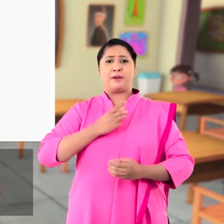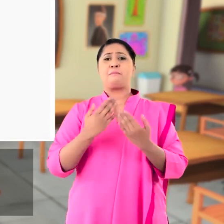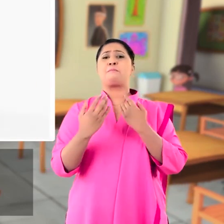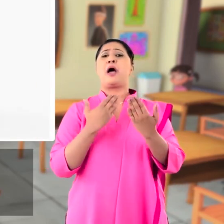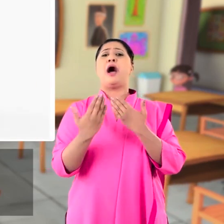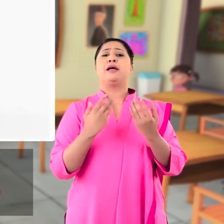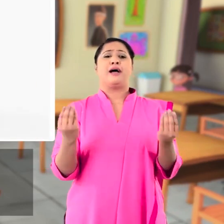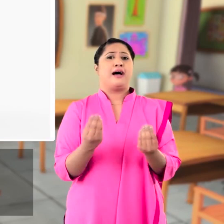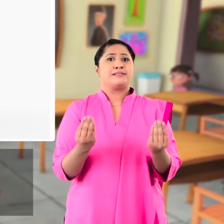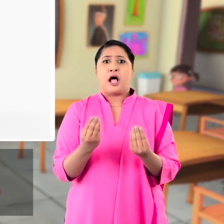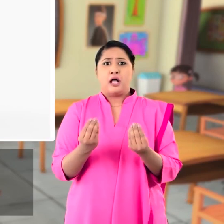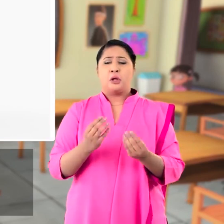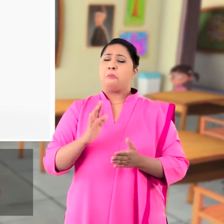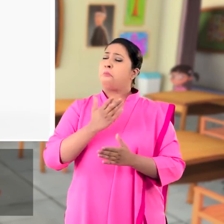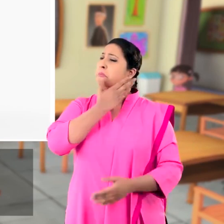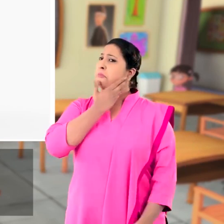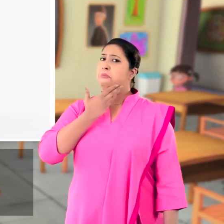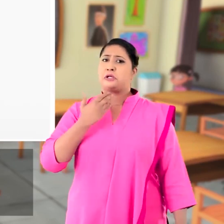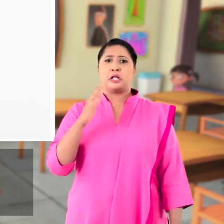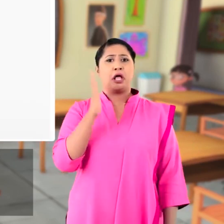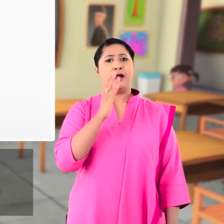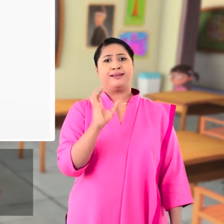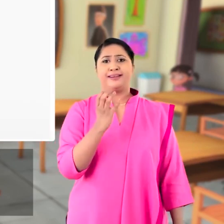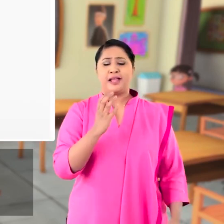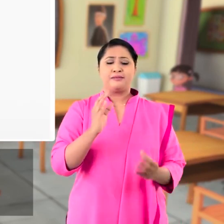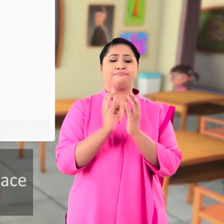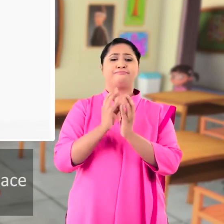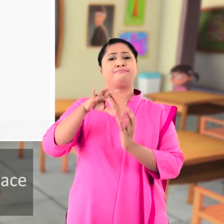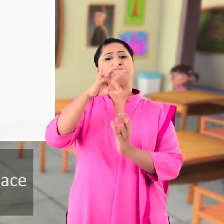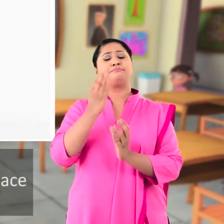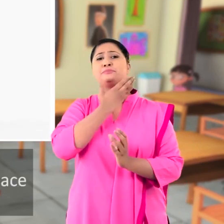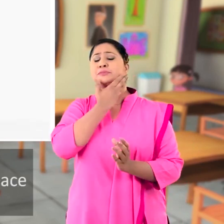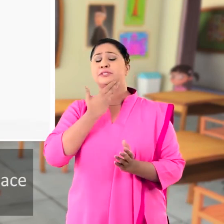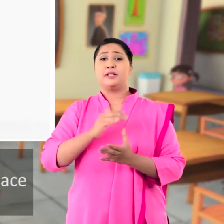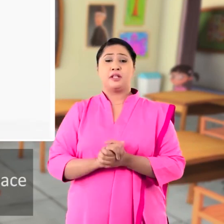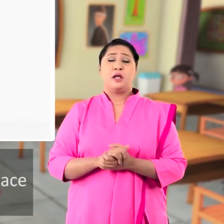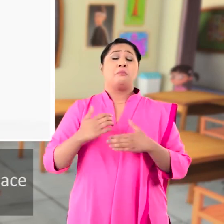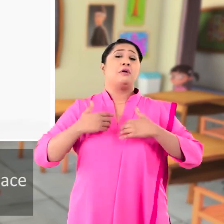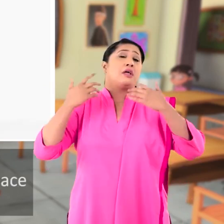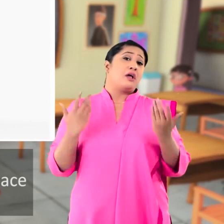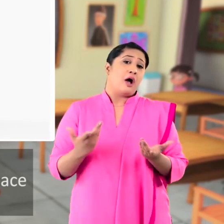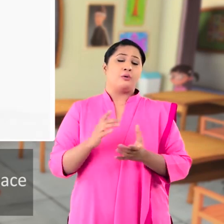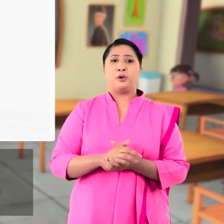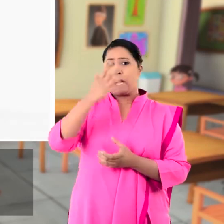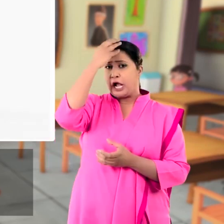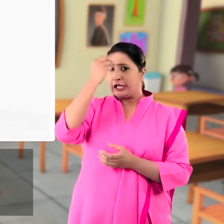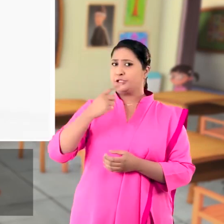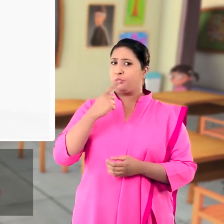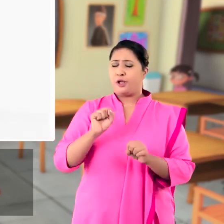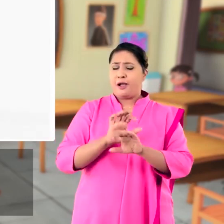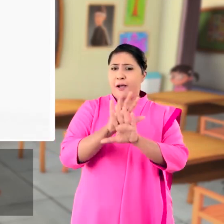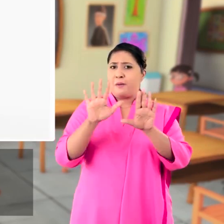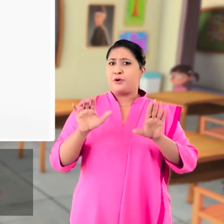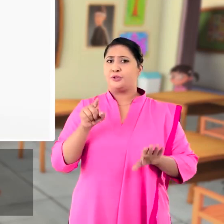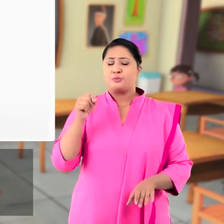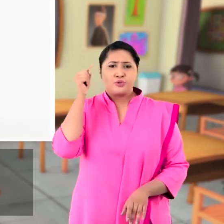इजहार कर सके, चाहे हमें टींडे पसंद हों या बैंगन। फिर अब हम क्या करें? ज़ैनब, तुम अमन का दिया बन सकती हो। मगर